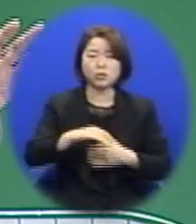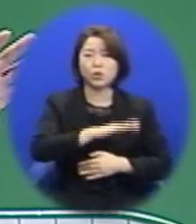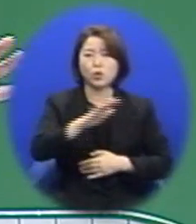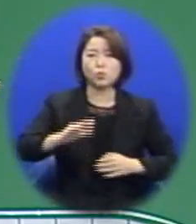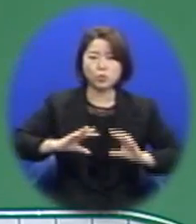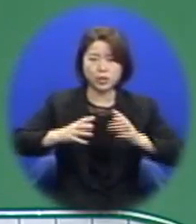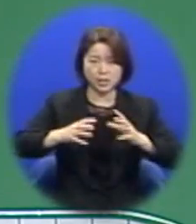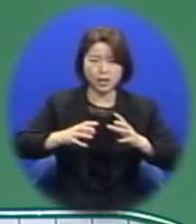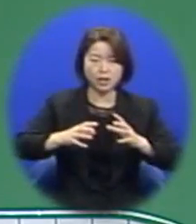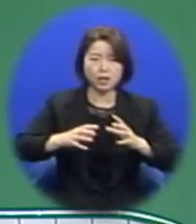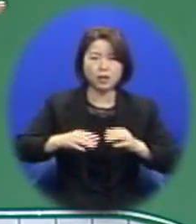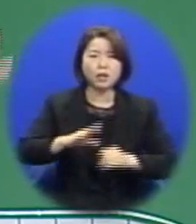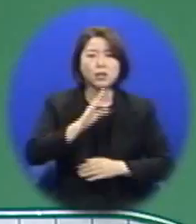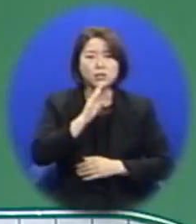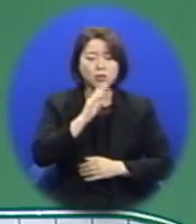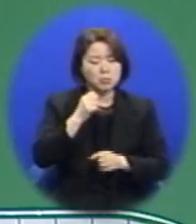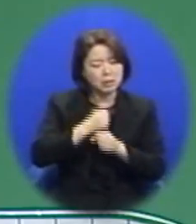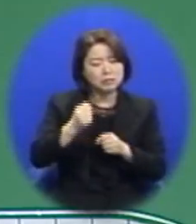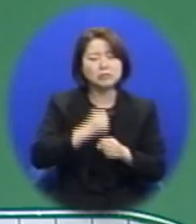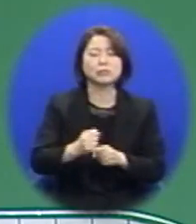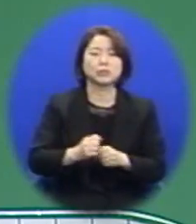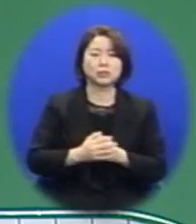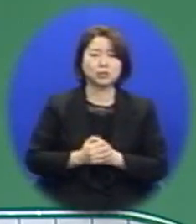우리나라 정말 난감합니다.